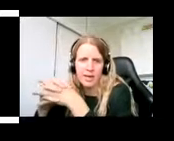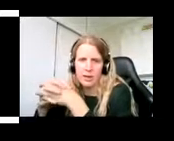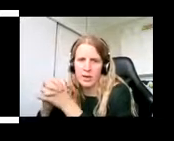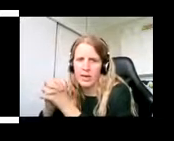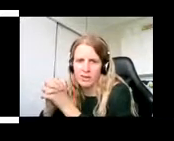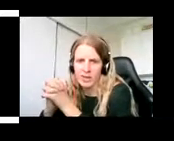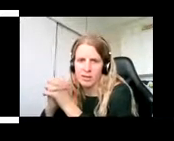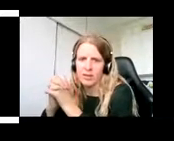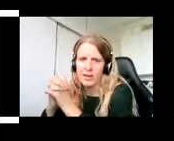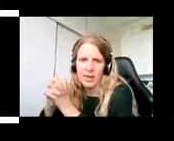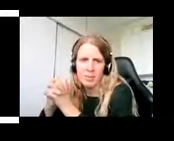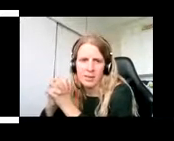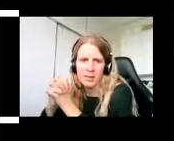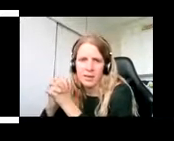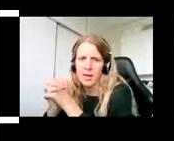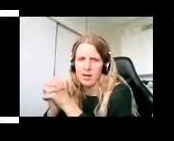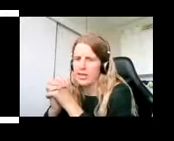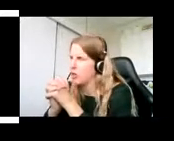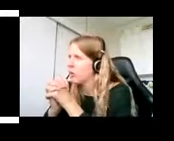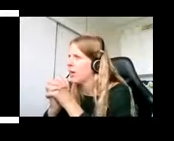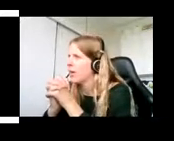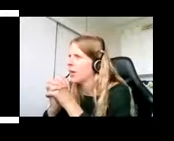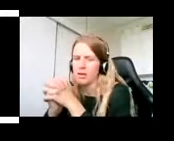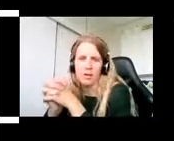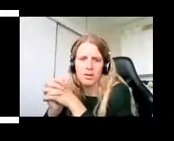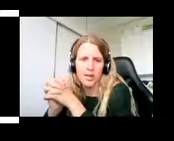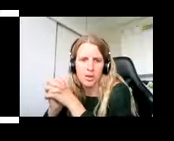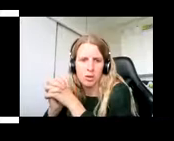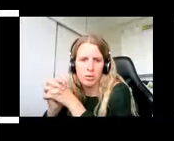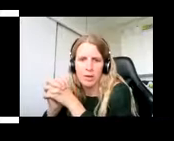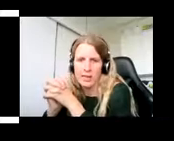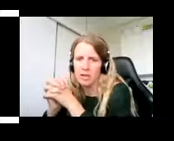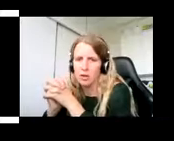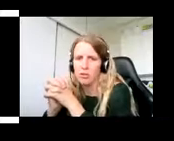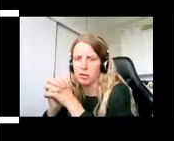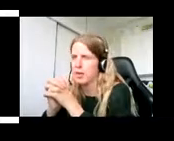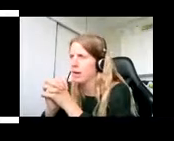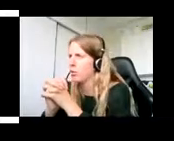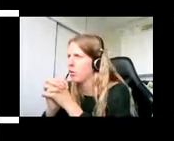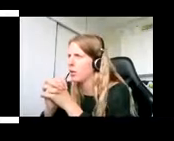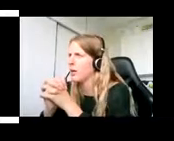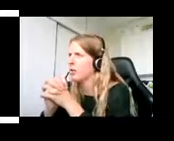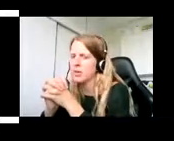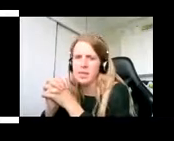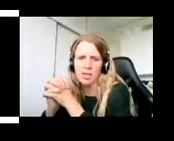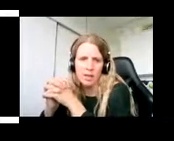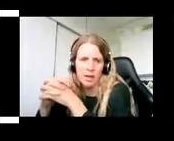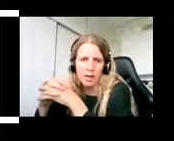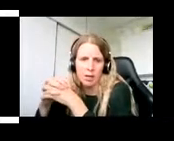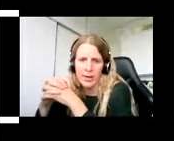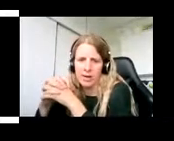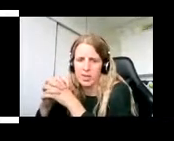hygiënemaatregelen en dan ook aard van activiteiten aanpassen. Dan eindigen we met enkele slides over wijzigingen tegenover vorig jaar, een klein